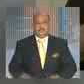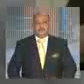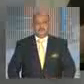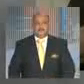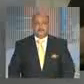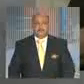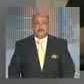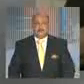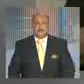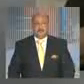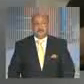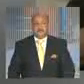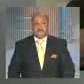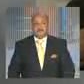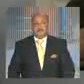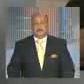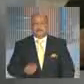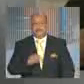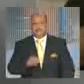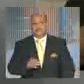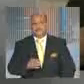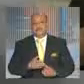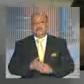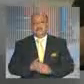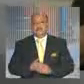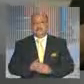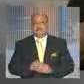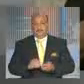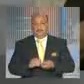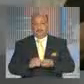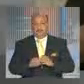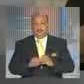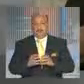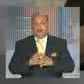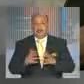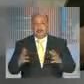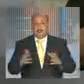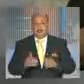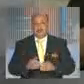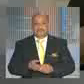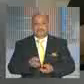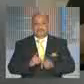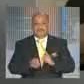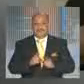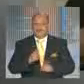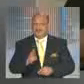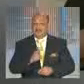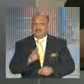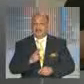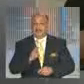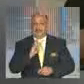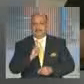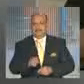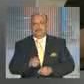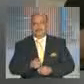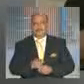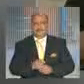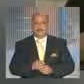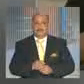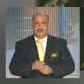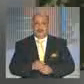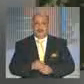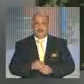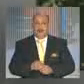لم يكن تعاطيا مطلوب في مثل هذه القضية، كان تعاطيا سطحيا، بل أنه تعاطي يتسم بعدم